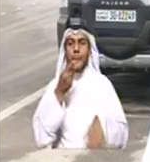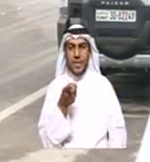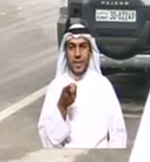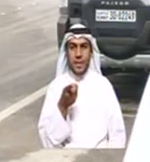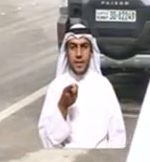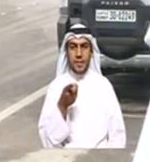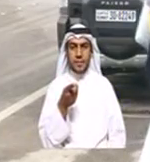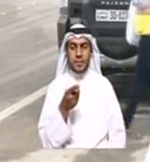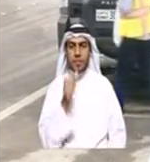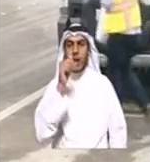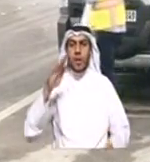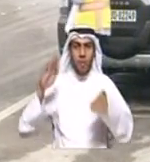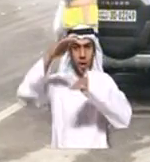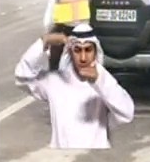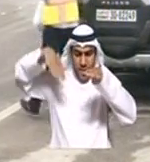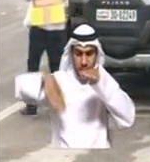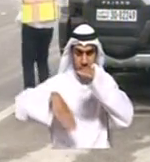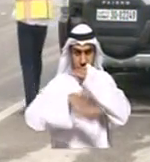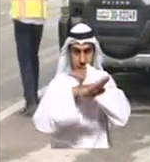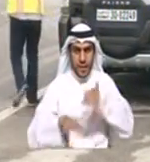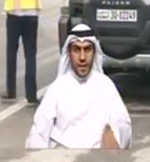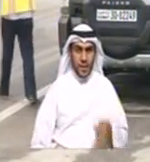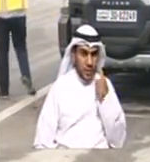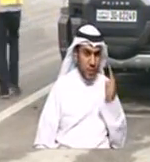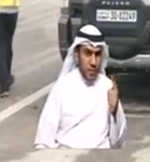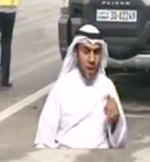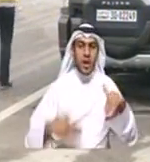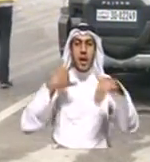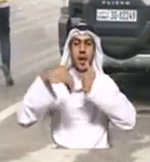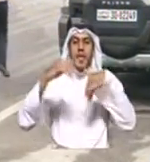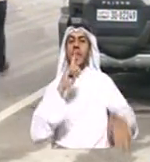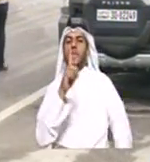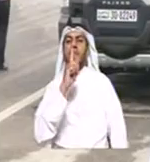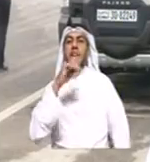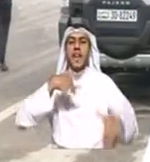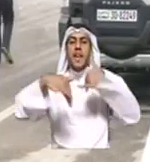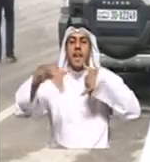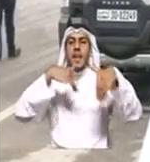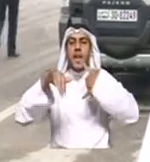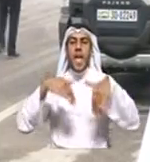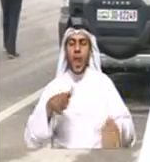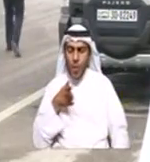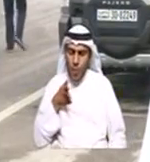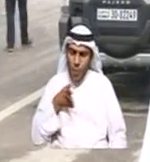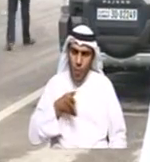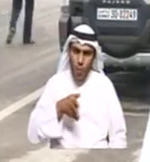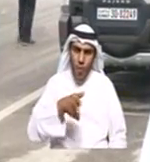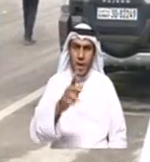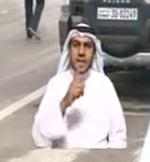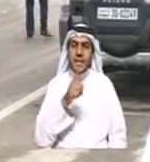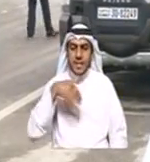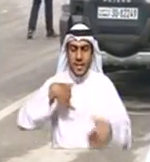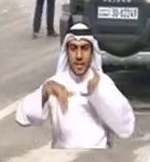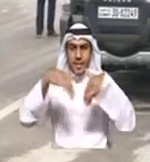نفق اللي يطلق عليه نفق الصباحية، هو نفق على طريق الفيحيل ما بين منطقتي الصباحية والمنقف. هذا المكان هو